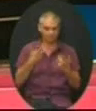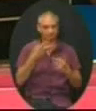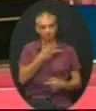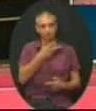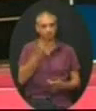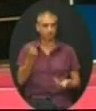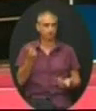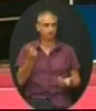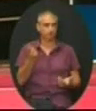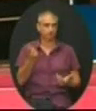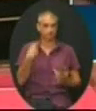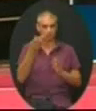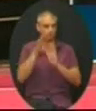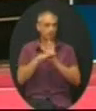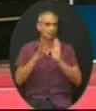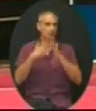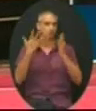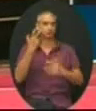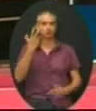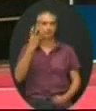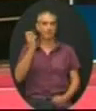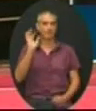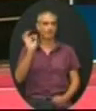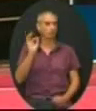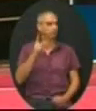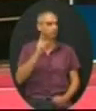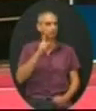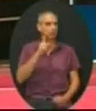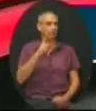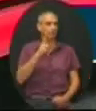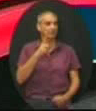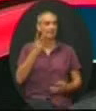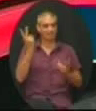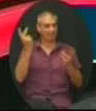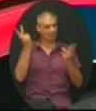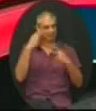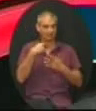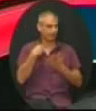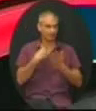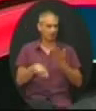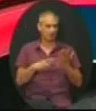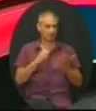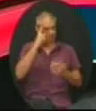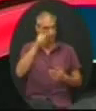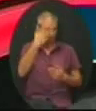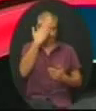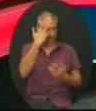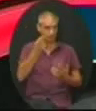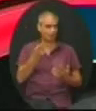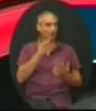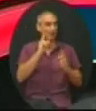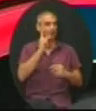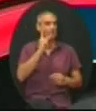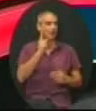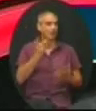צוללות שנותנים אותם בהנחה מאוד גדולה של 30-40%. האמת היא שאת הפרטים האלה בתוך הסכם הרכש אני לא מכירה. אז אני אגיד לך דבר. אני לא יודעת אם אתה מכיר. אני אגיד לך.